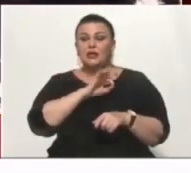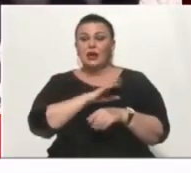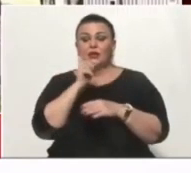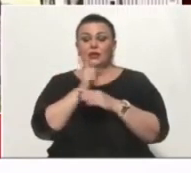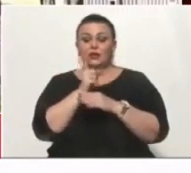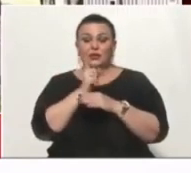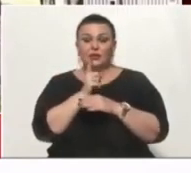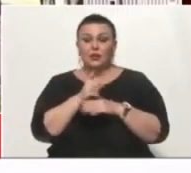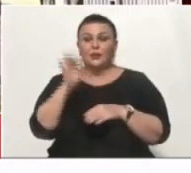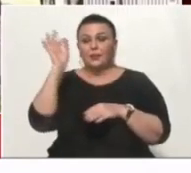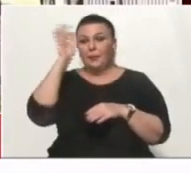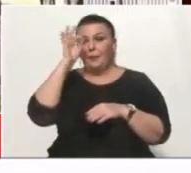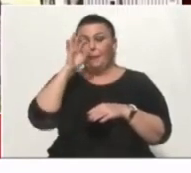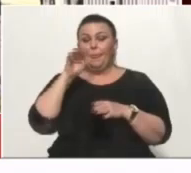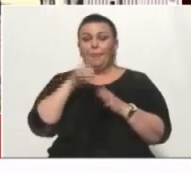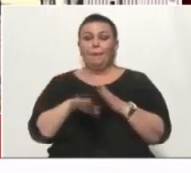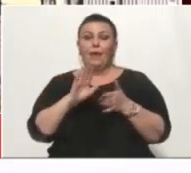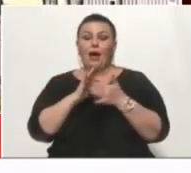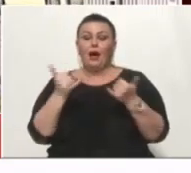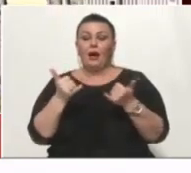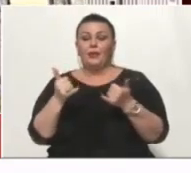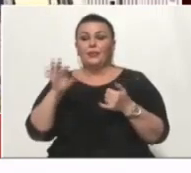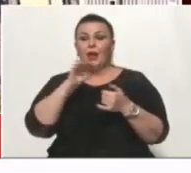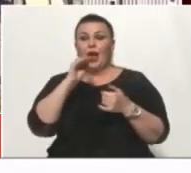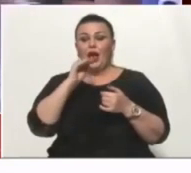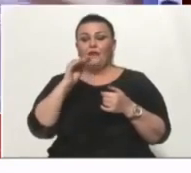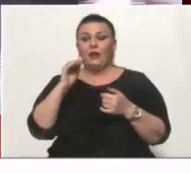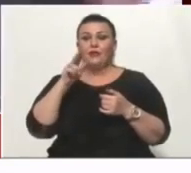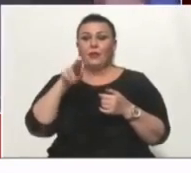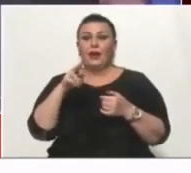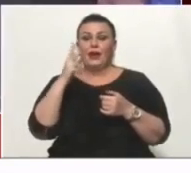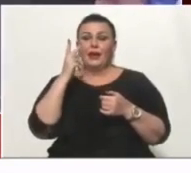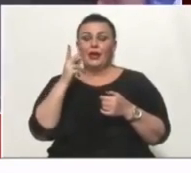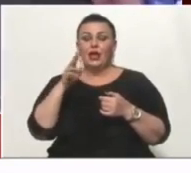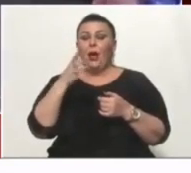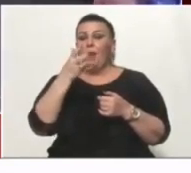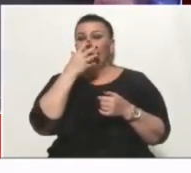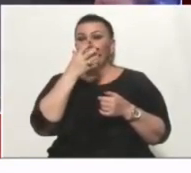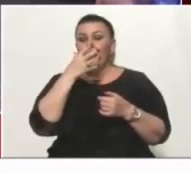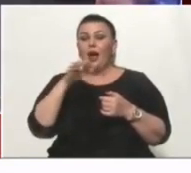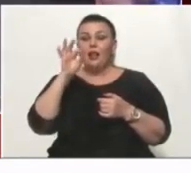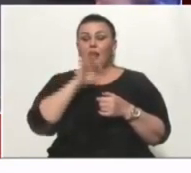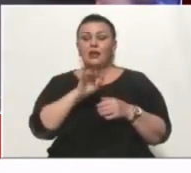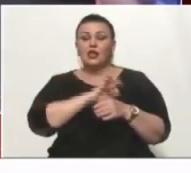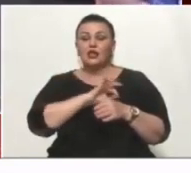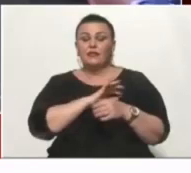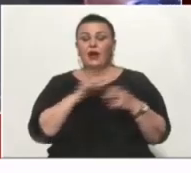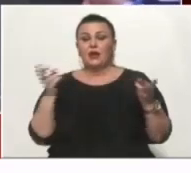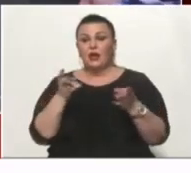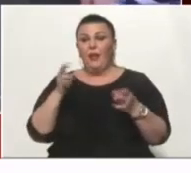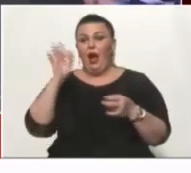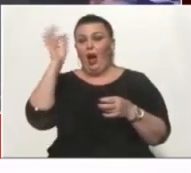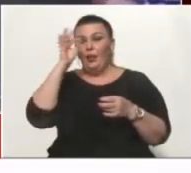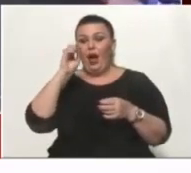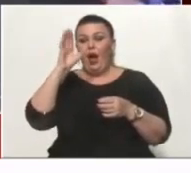istifadəni də qadağan ediblər. Almaniyada hazırda FFP2 maskalarından istifadə edilməlidir. Ancaq